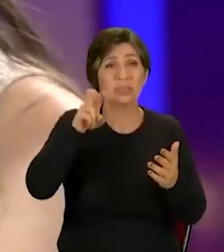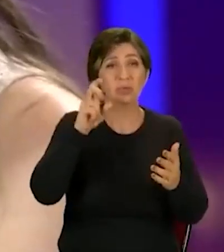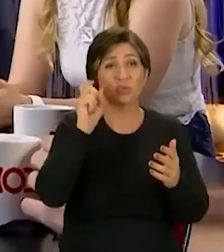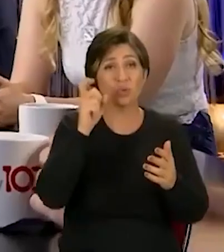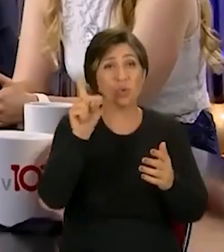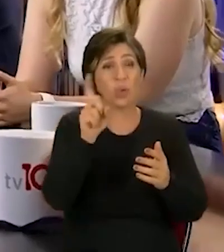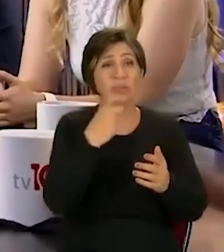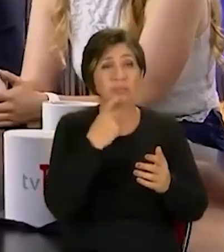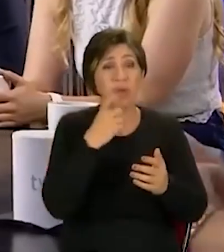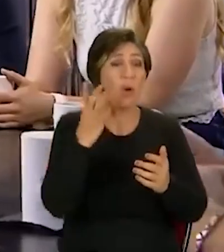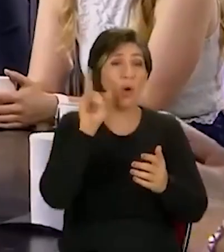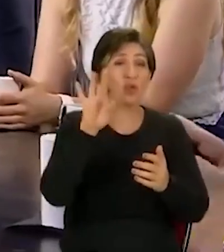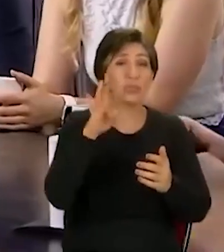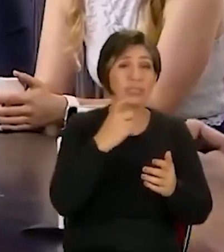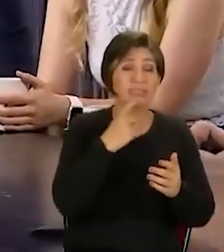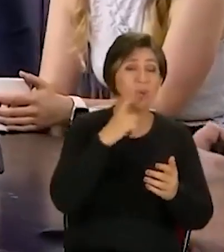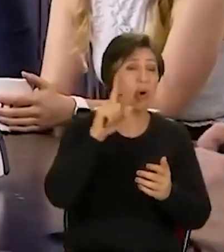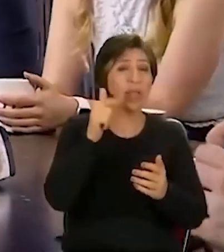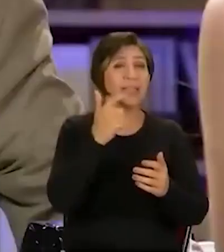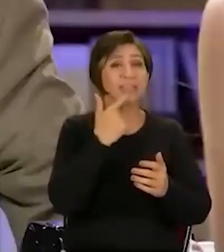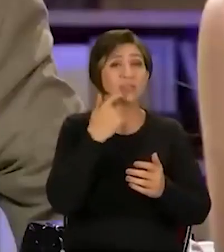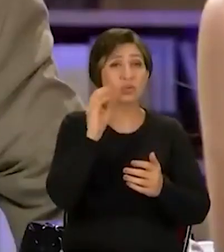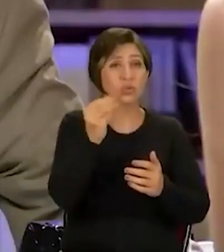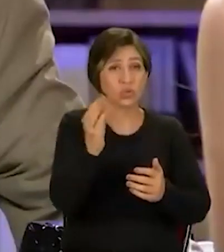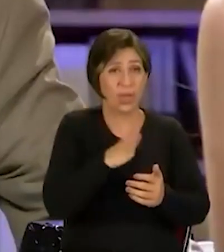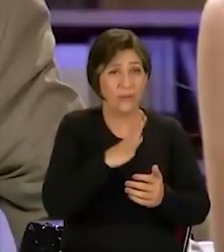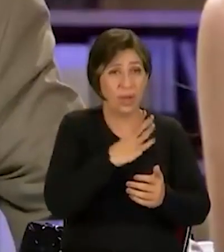8-9 ya da 10 yaşında ya da 14 yaşında ya da 16 yaşında